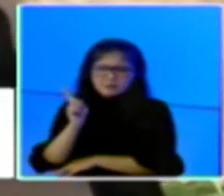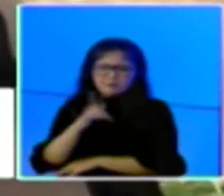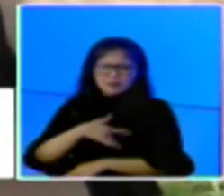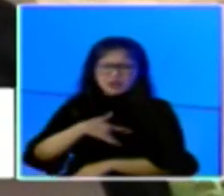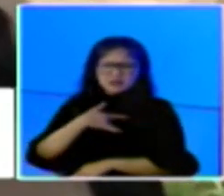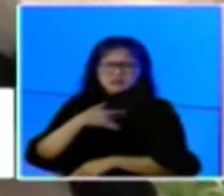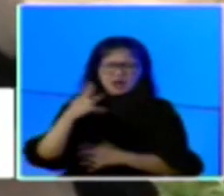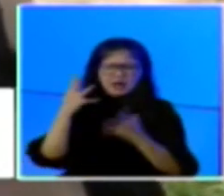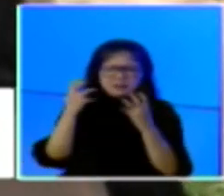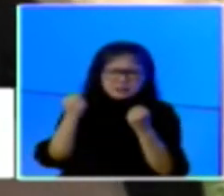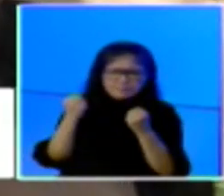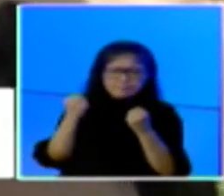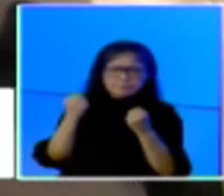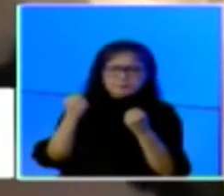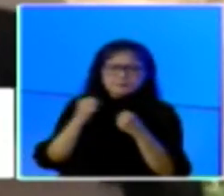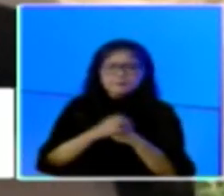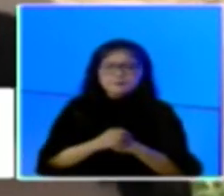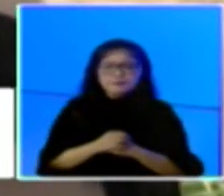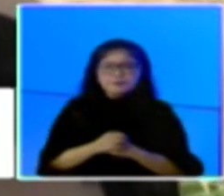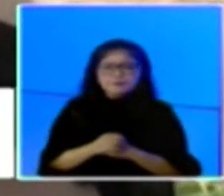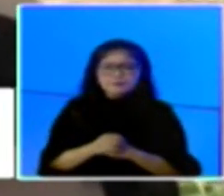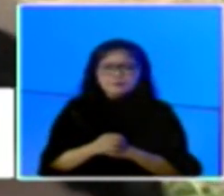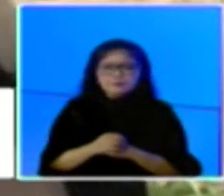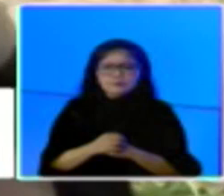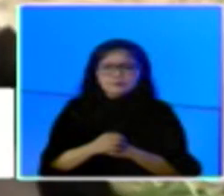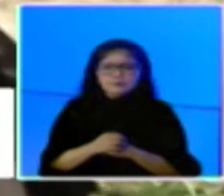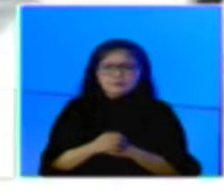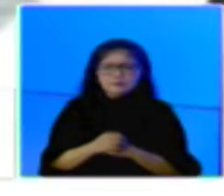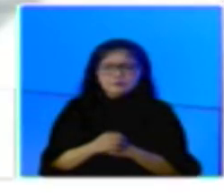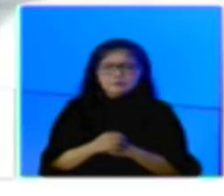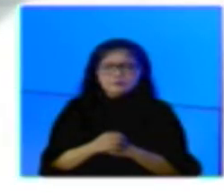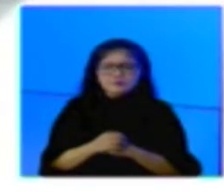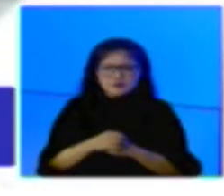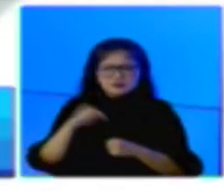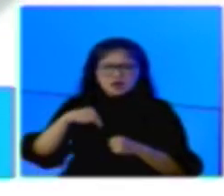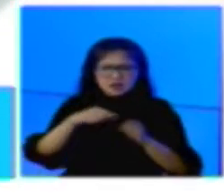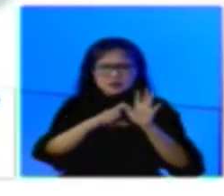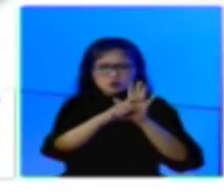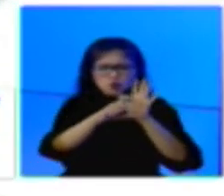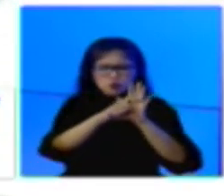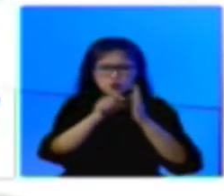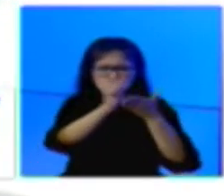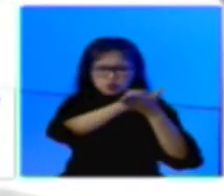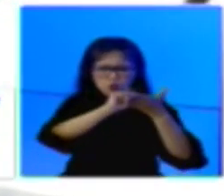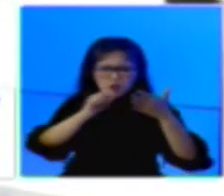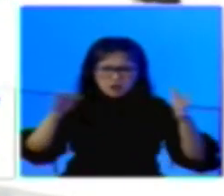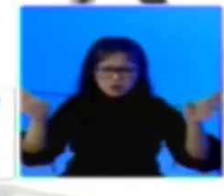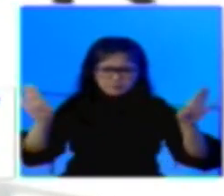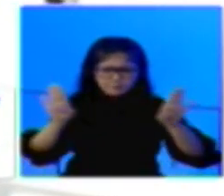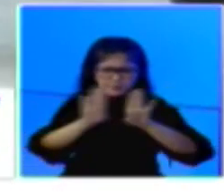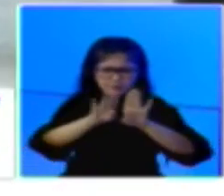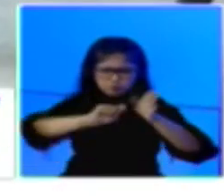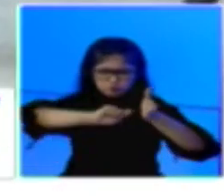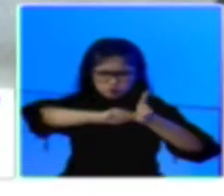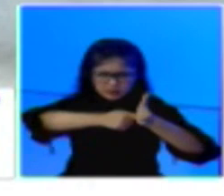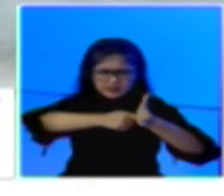ya. Kalau untuk sekarang ini sih perubahannya ya anak-anak lebih pagar, udah digembok. Pihak sekolah telah melaporkan kasus teror ginjal yang mengancam